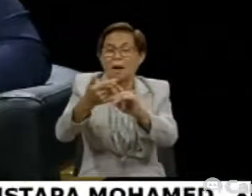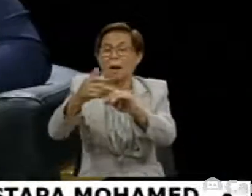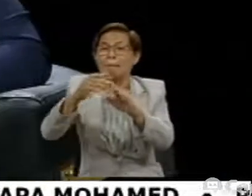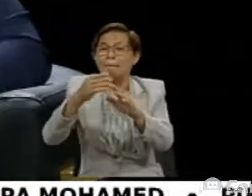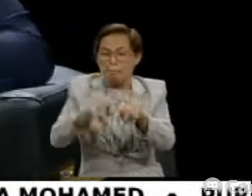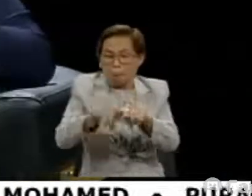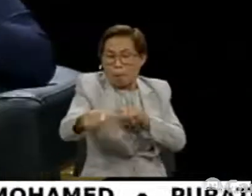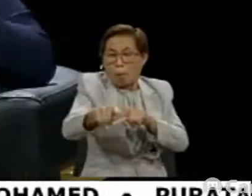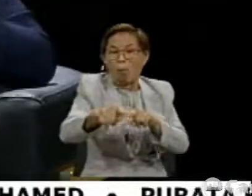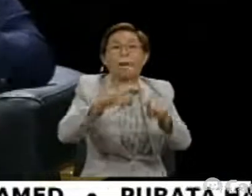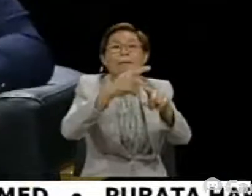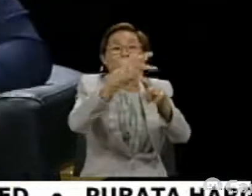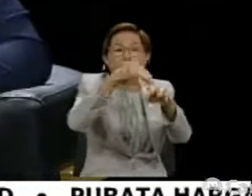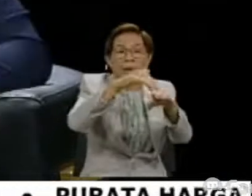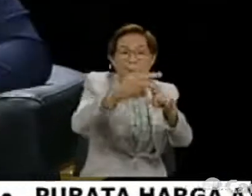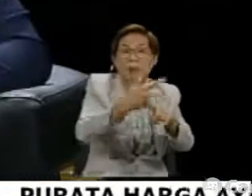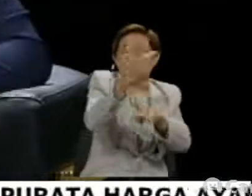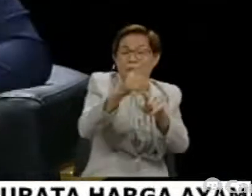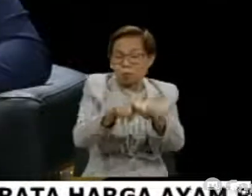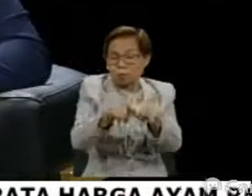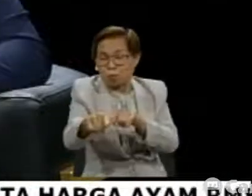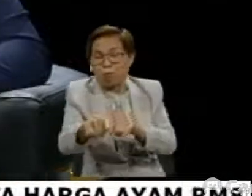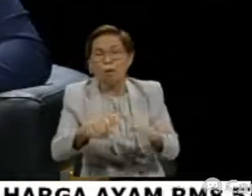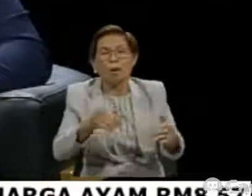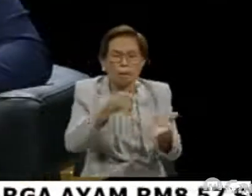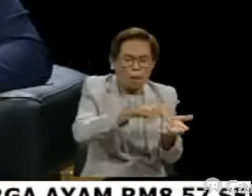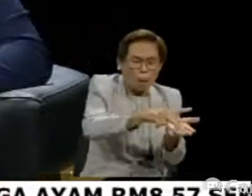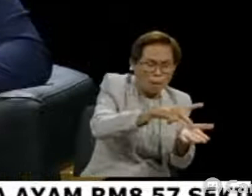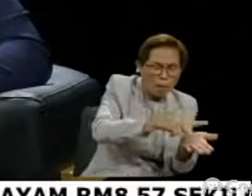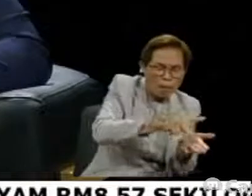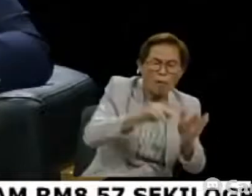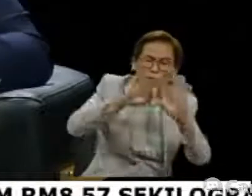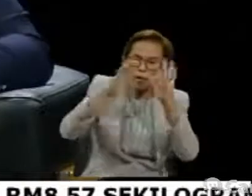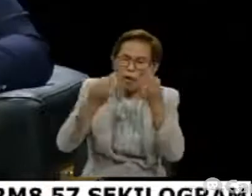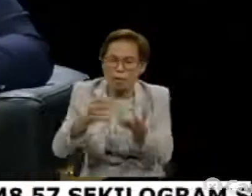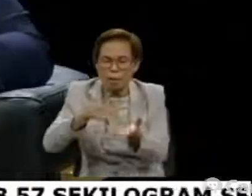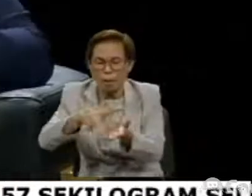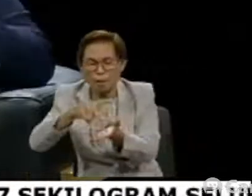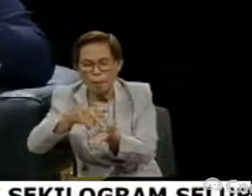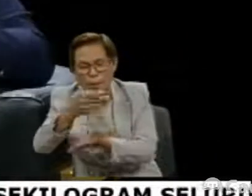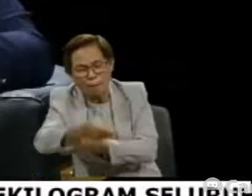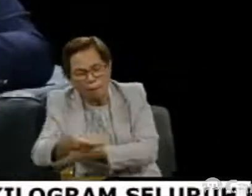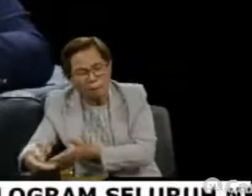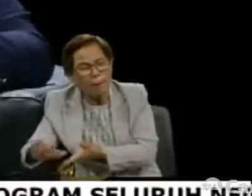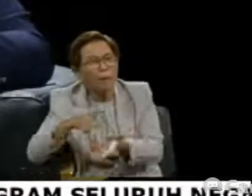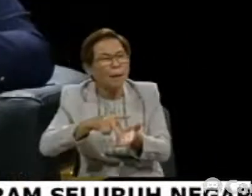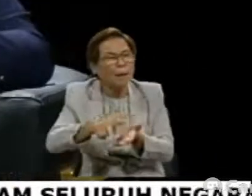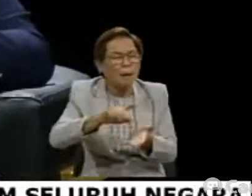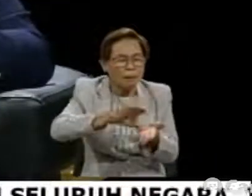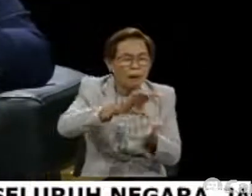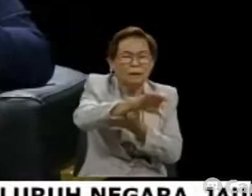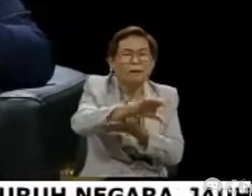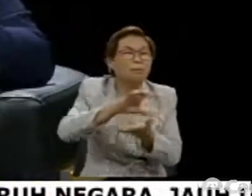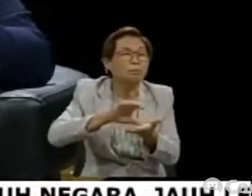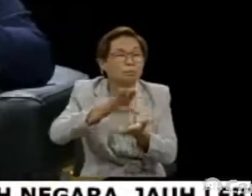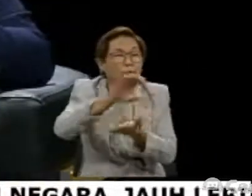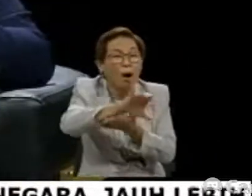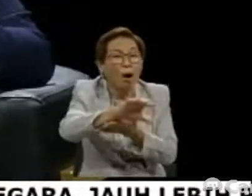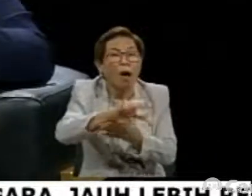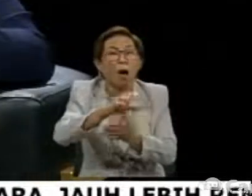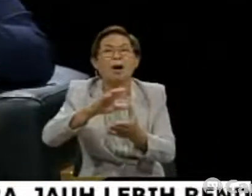jadi aku lihat activity perbelanjaan isi rumah pun pembelian SCTV pelaburan dah dah